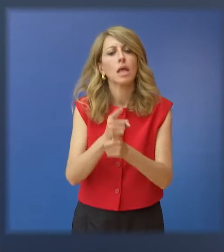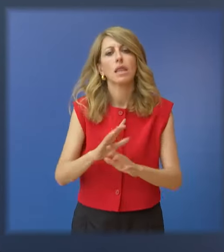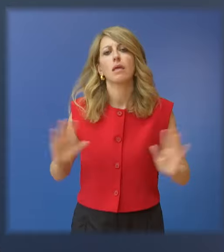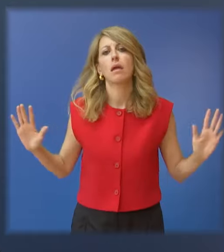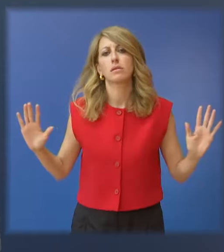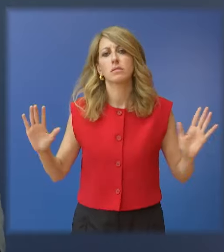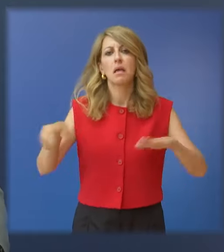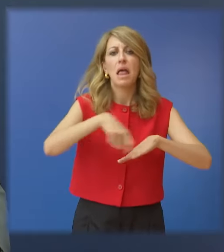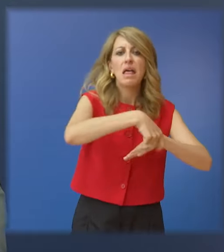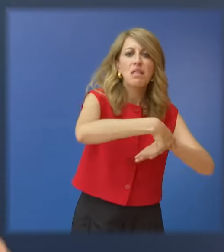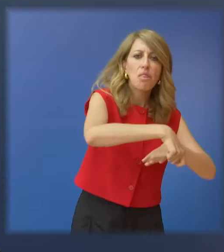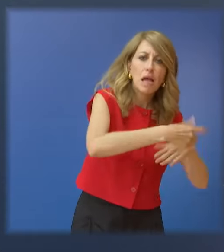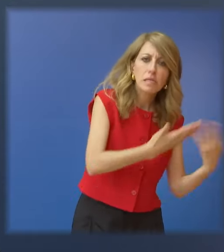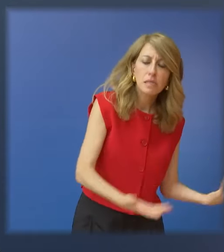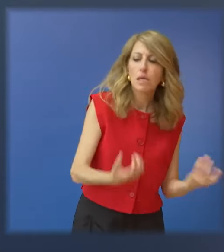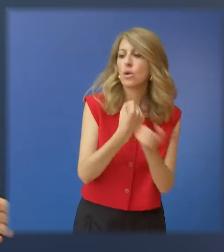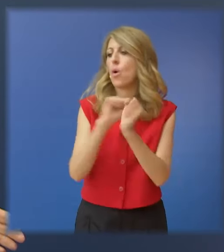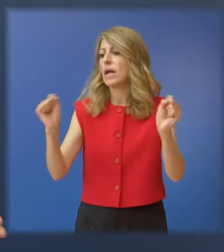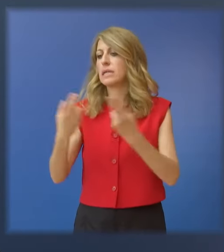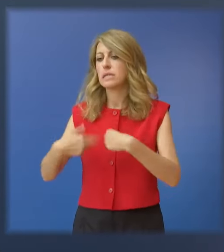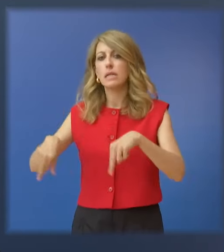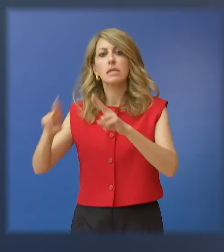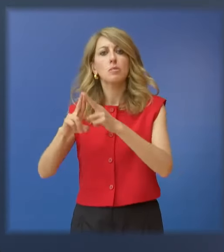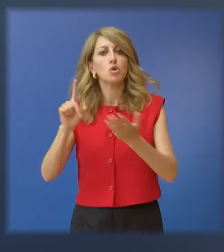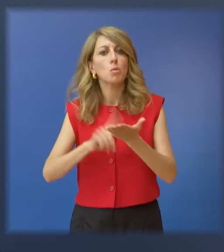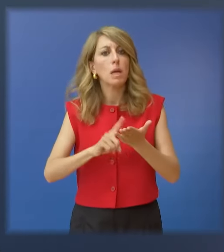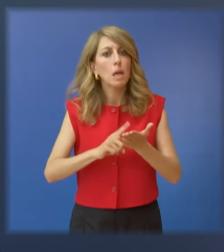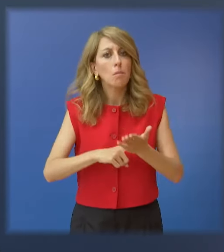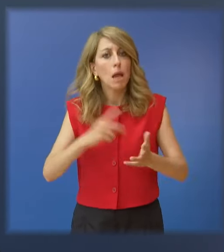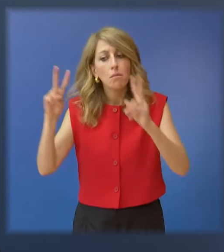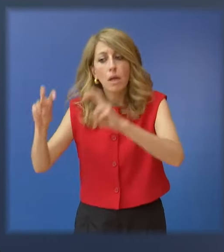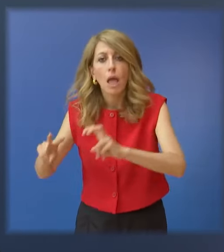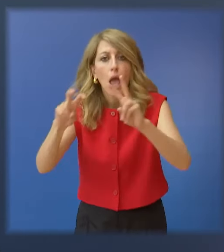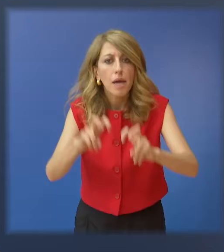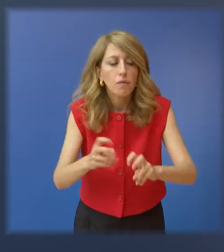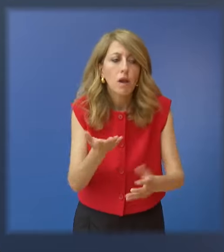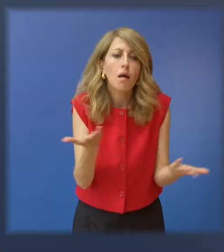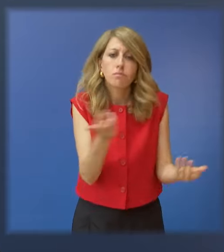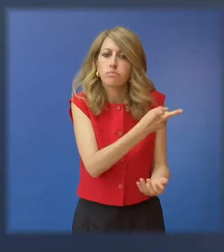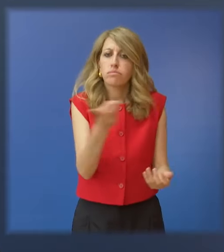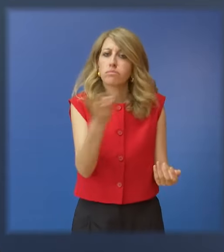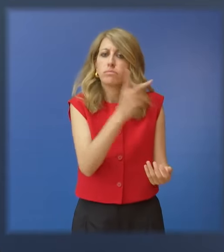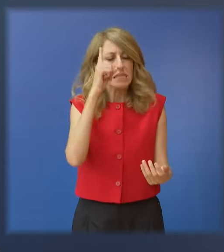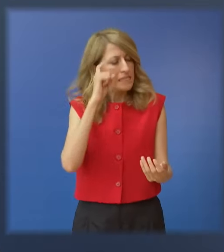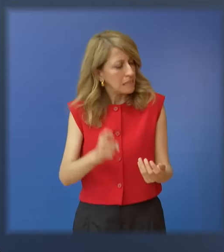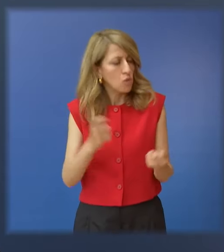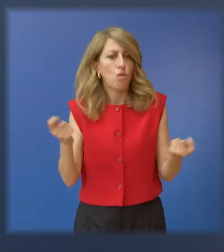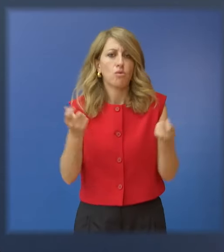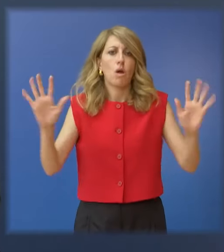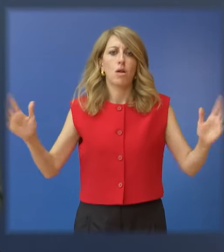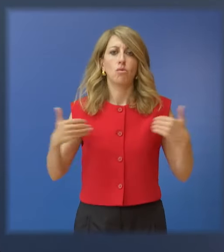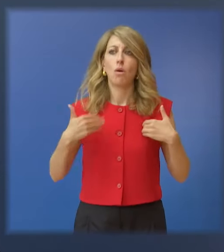δικαιοσύνη είτε η ανεξάρτητες αρχές ότι πρέπει να επέμβει το κάνει δεν μπορώ εγώ να να προαναγγείλει μία επέμβαση ούτε γνωρίζω κάτι τέτοιο